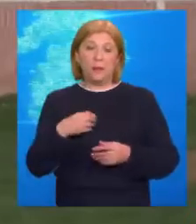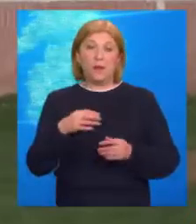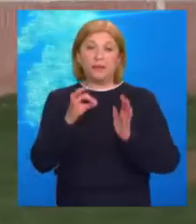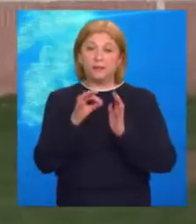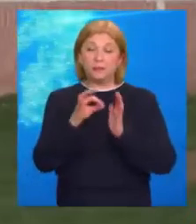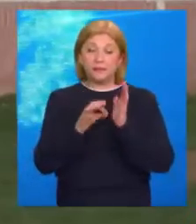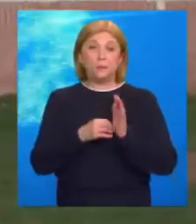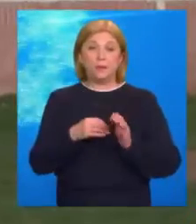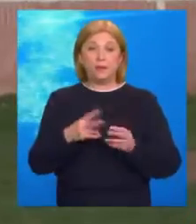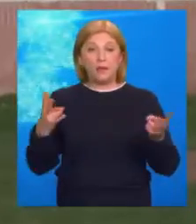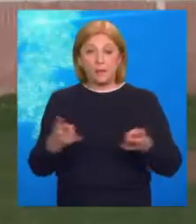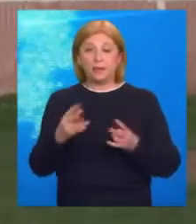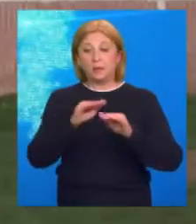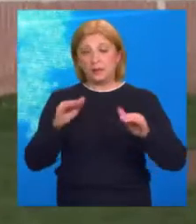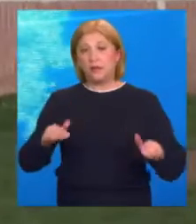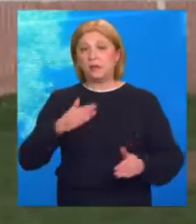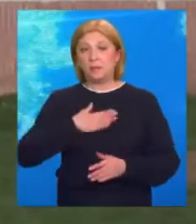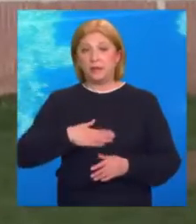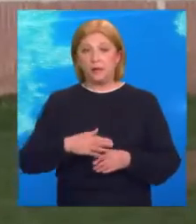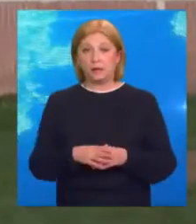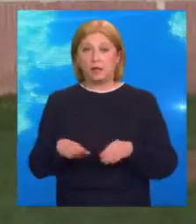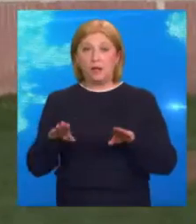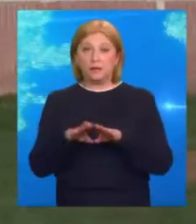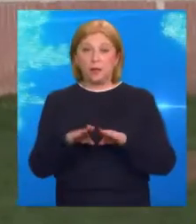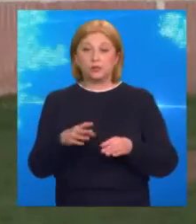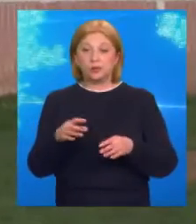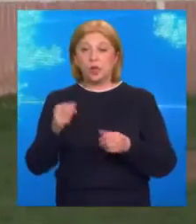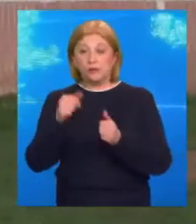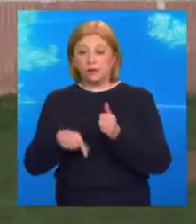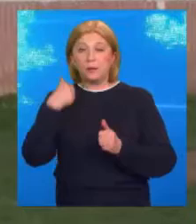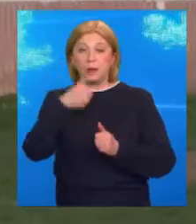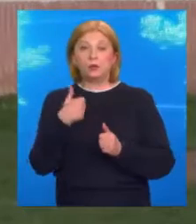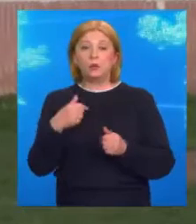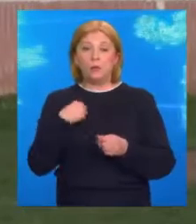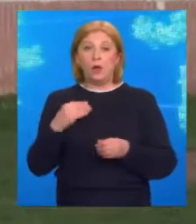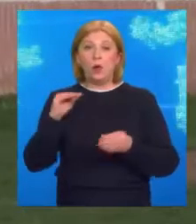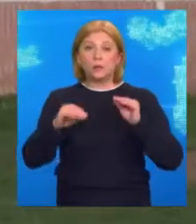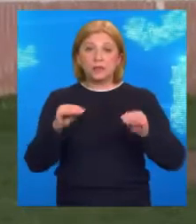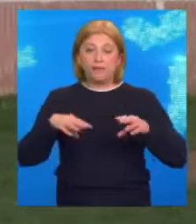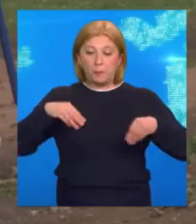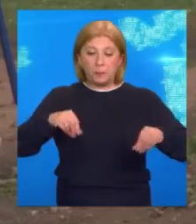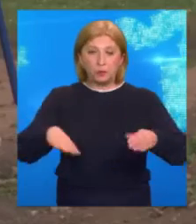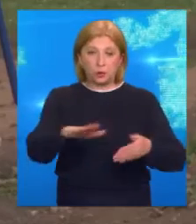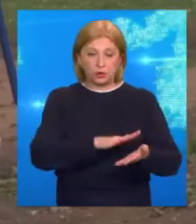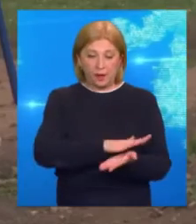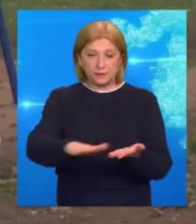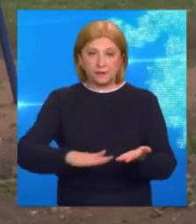необходимо, а детям это очень здорово и приятно. Также мы под каждый городок в этом году устанавливали, засыпали песочные